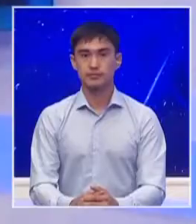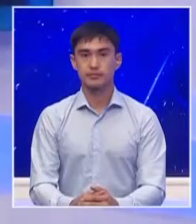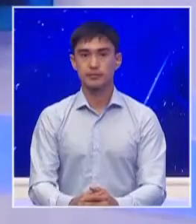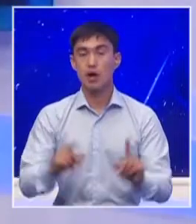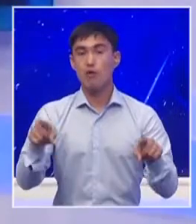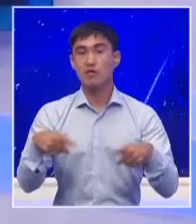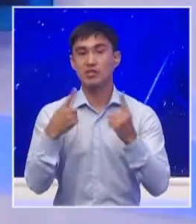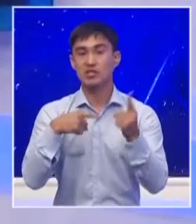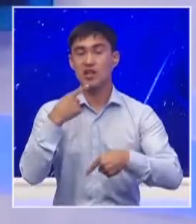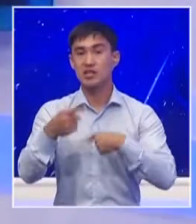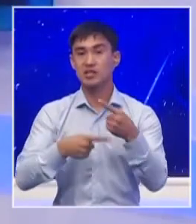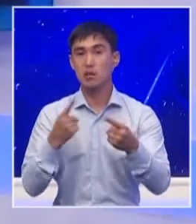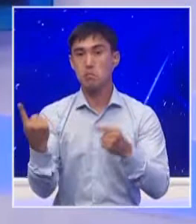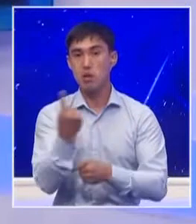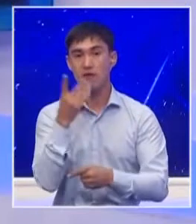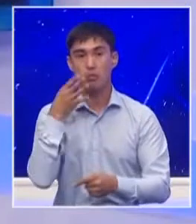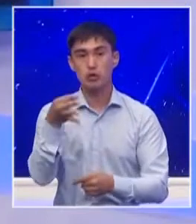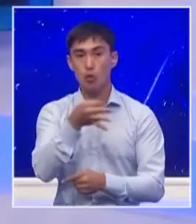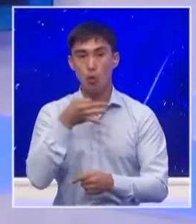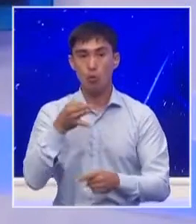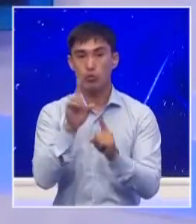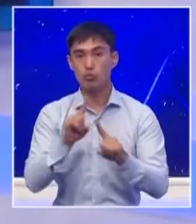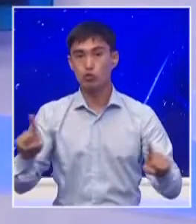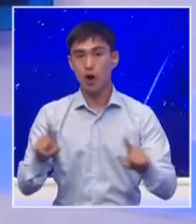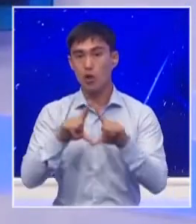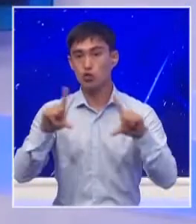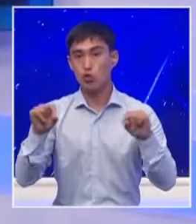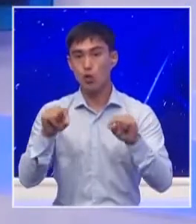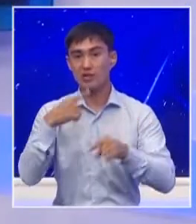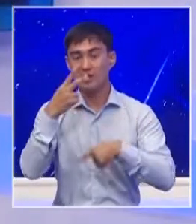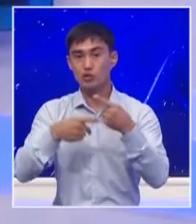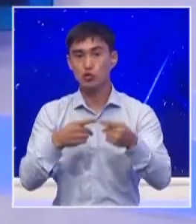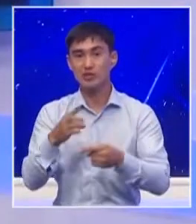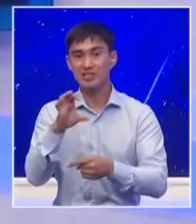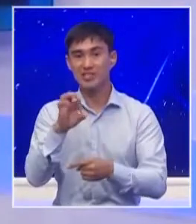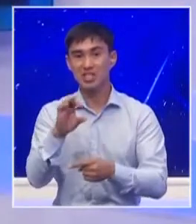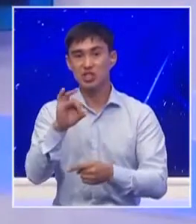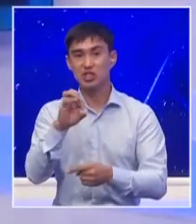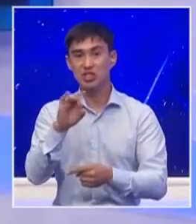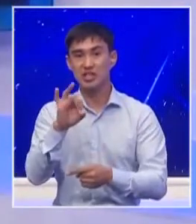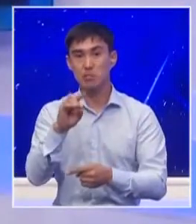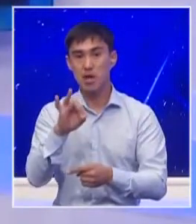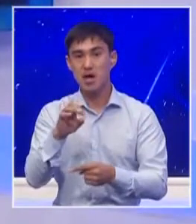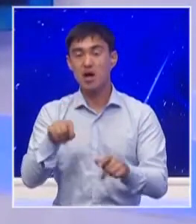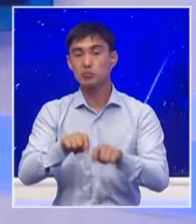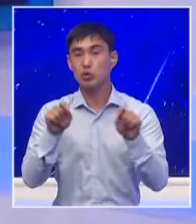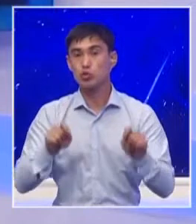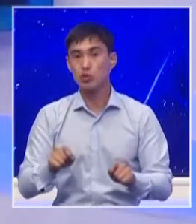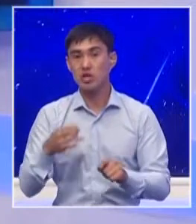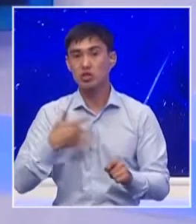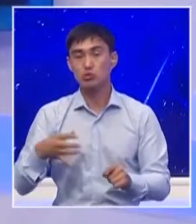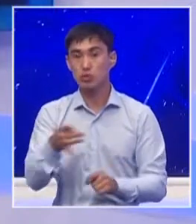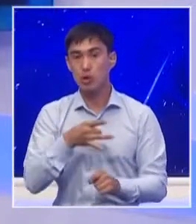возрождая наследия 1 го мать n-ской области музыкальная школа традиционного стиля жил тюрьме распахнула двери в жамбылской